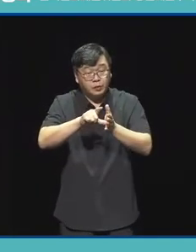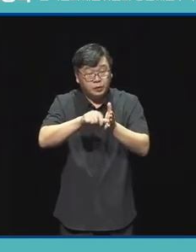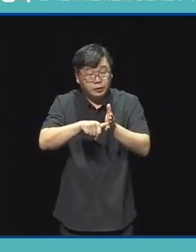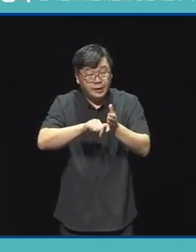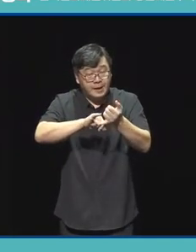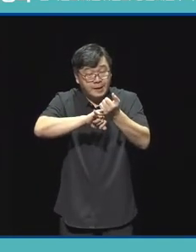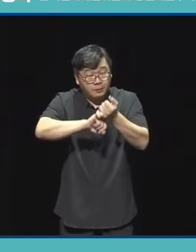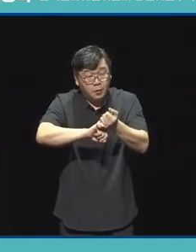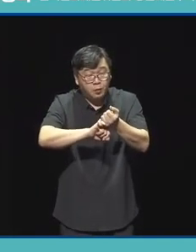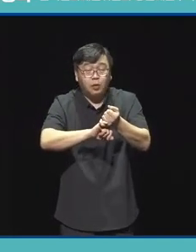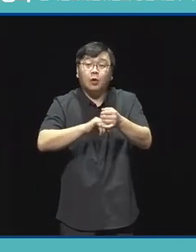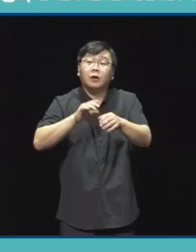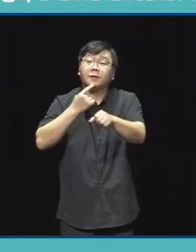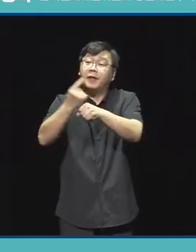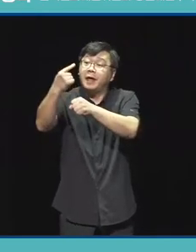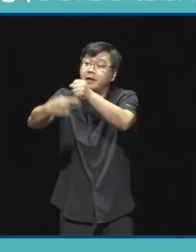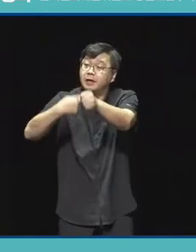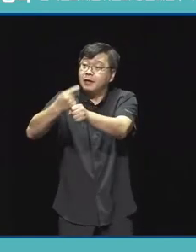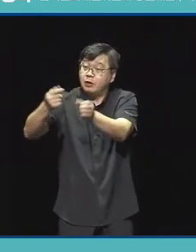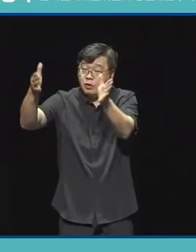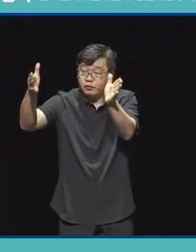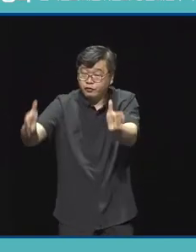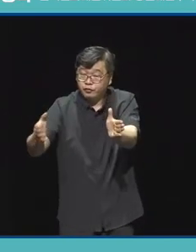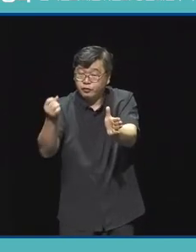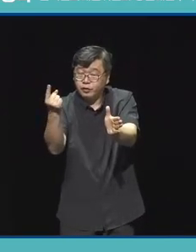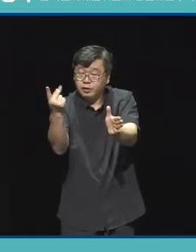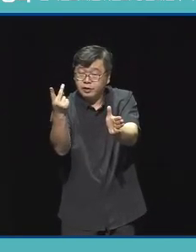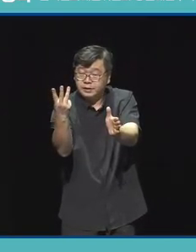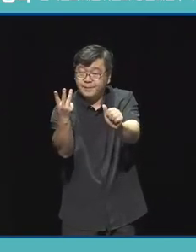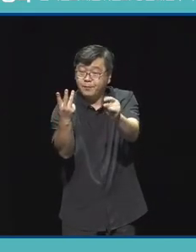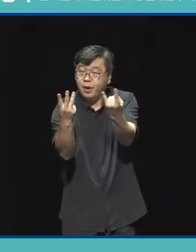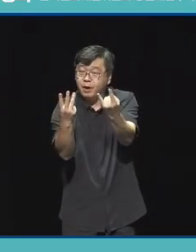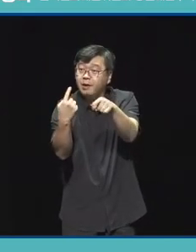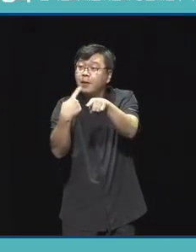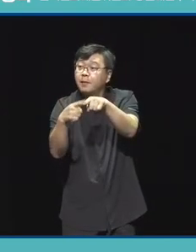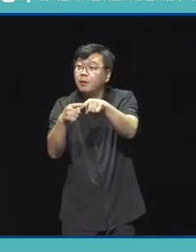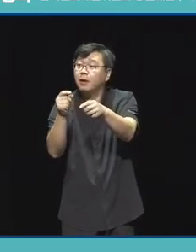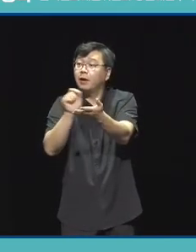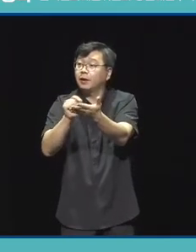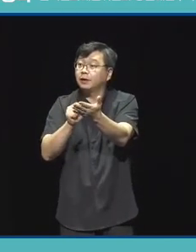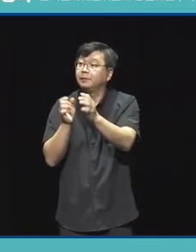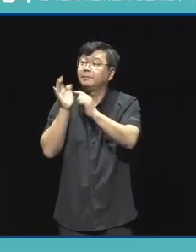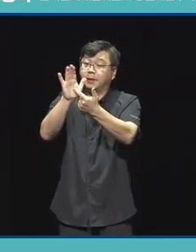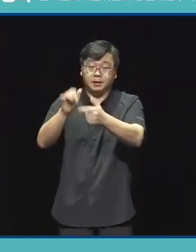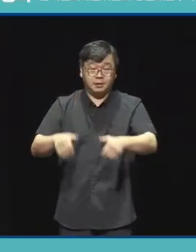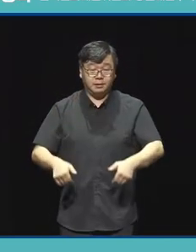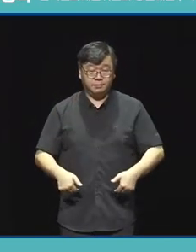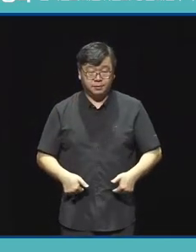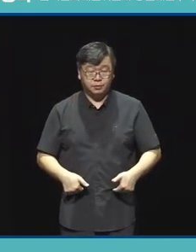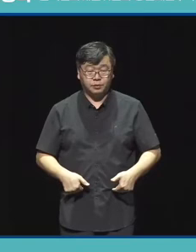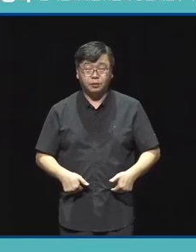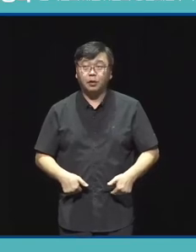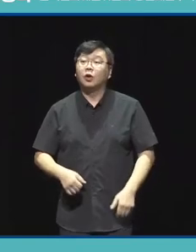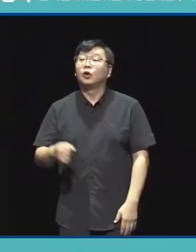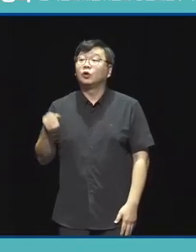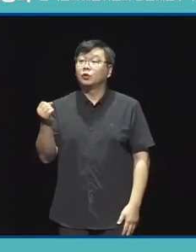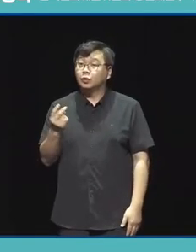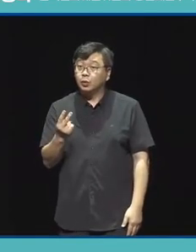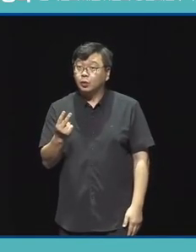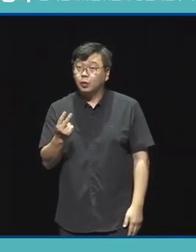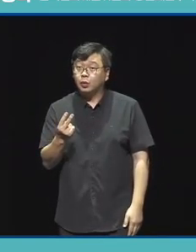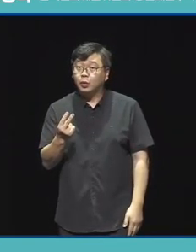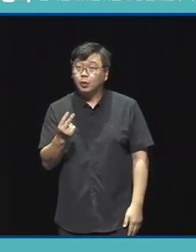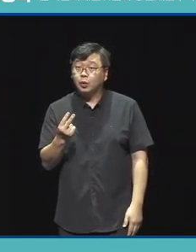23년 중에 최소 3회 이상의 비평문 기고가 필수이고요 그리고 혹시나 본사업을 통해서